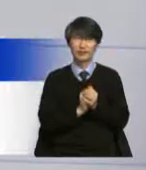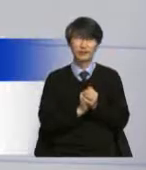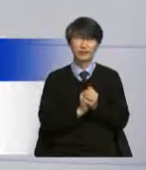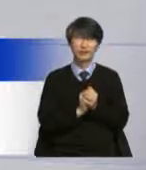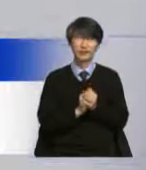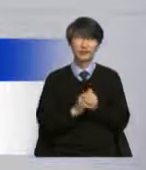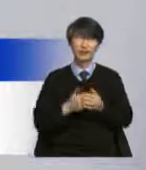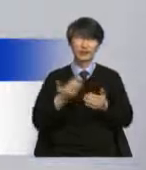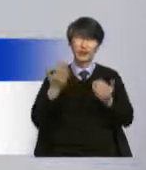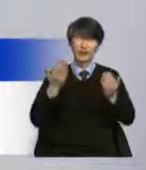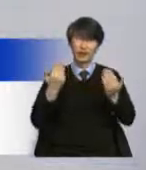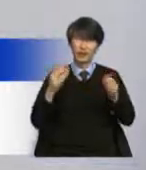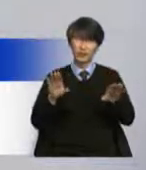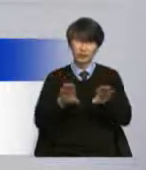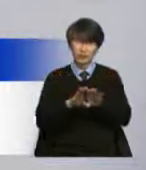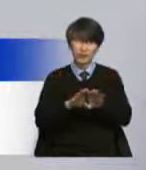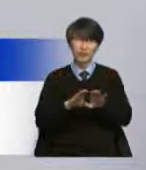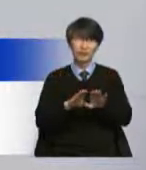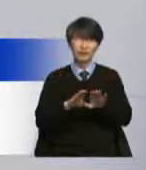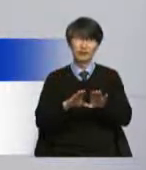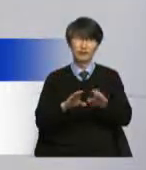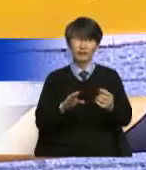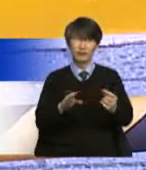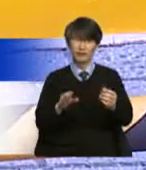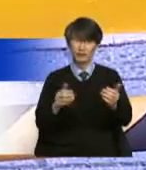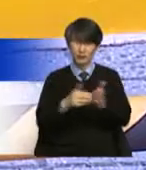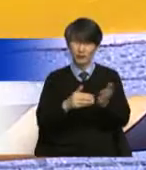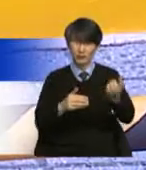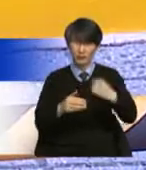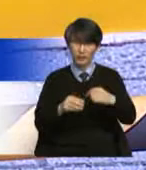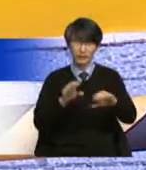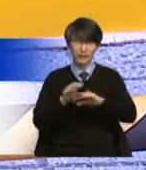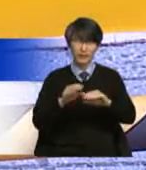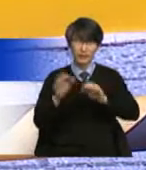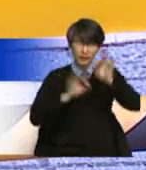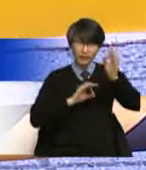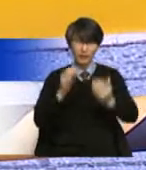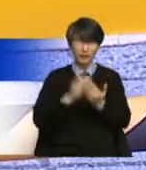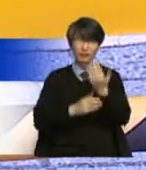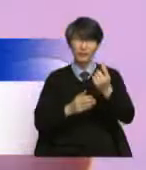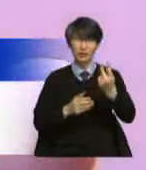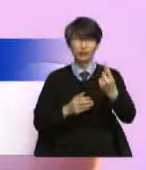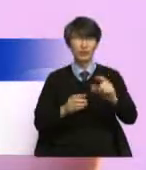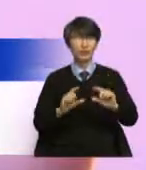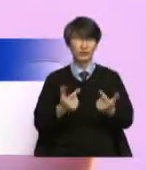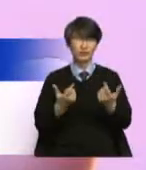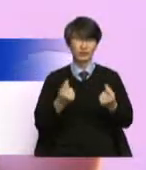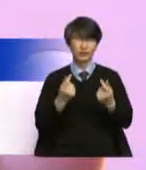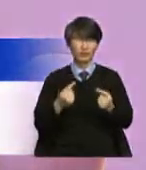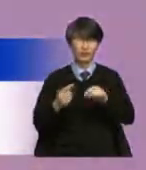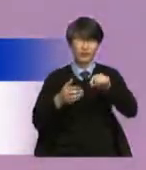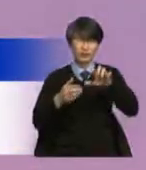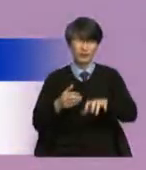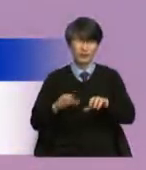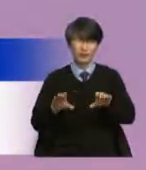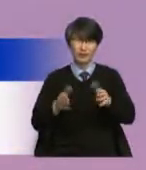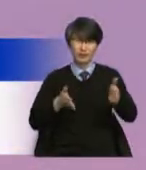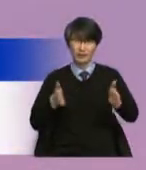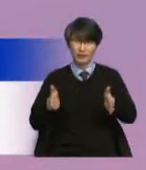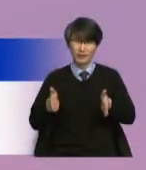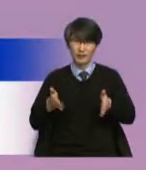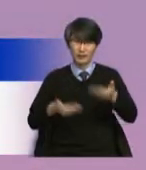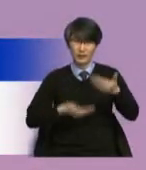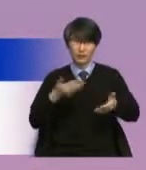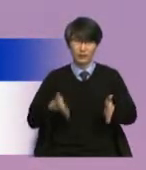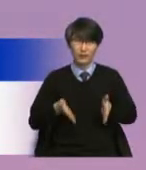막혀 있잖아요. 그런데 차 왔다 갔다 하죠. 그래서 사고가 난 적 한두 번이 아니에요. 어떤 아니든 도로가 뚫리면